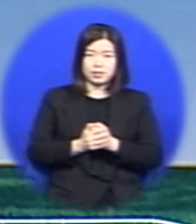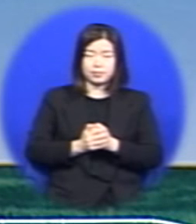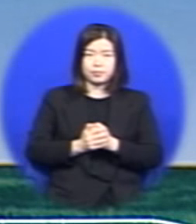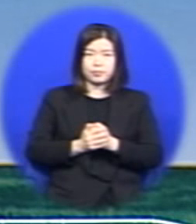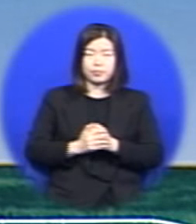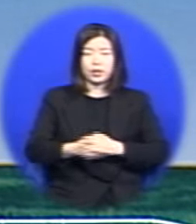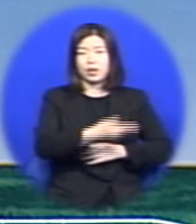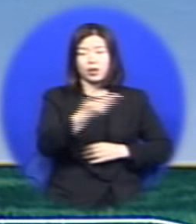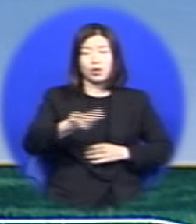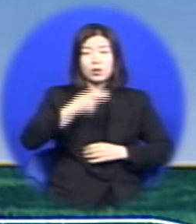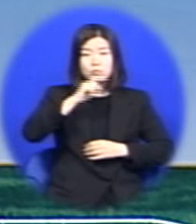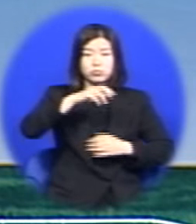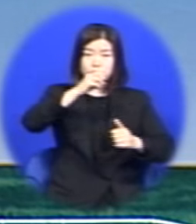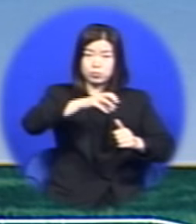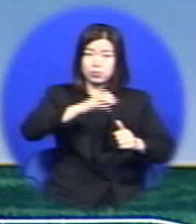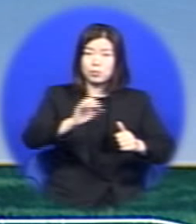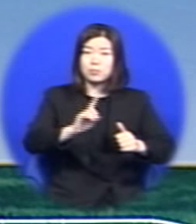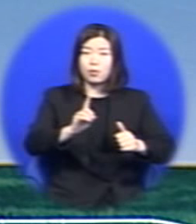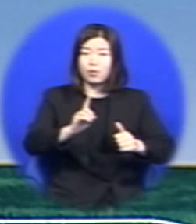여러분, 세례가 뭡니까?